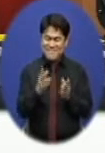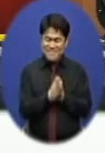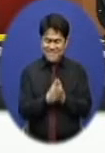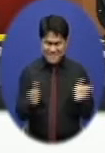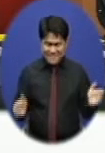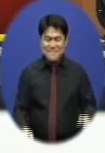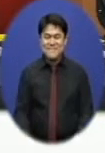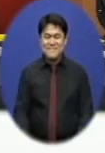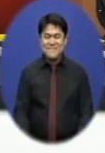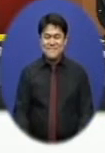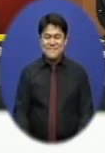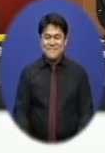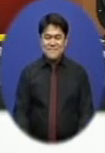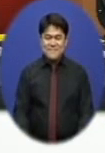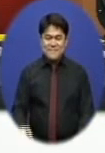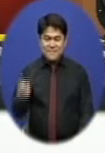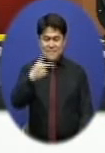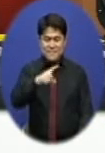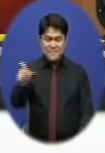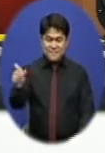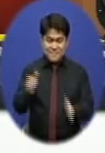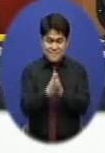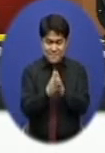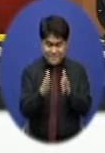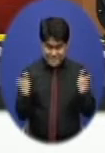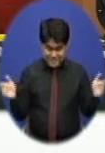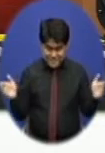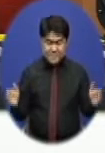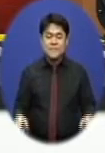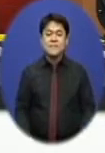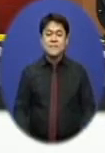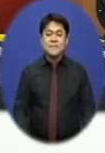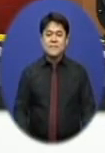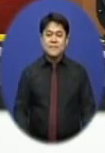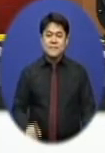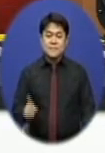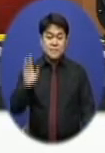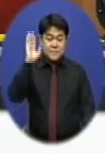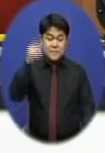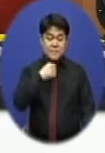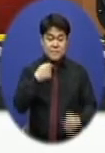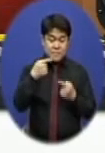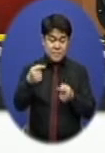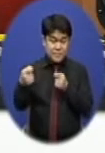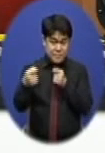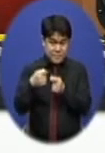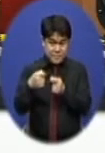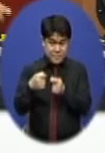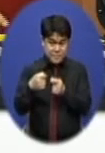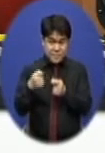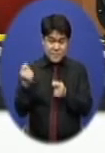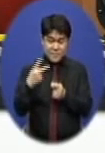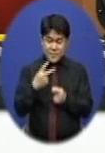어머니, 네. 이제 뭐 새해도 밝아오는데 네. 뭐 이제 명절 이제 구정 며칠 남지 않았어요. 네. 까치 옷